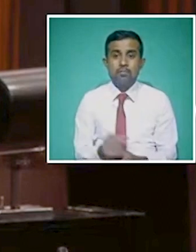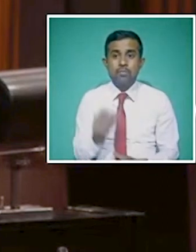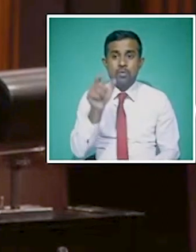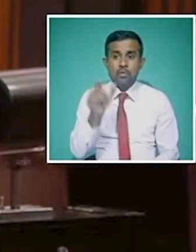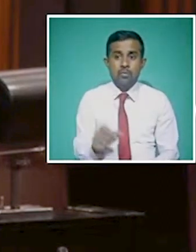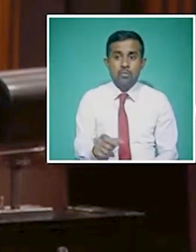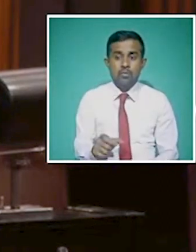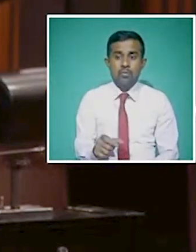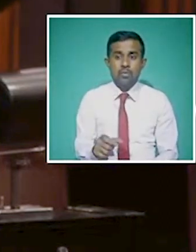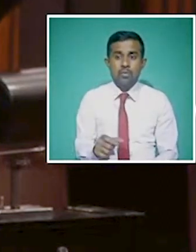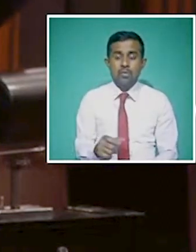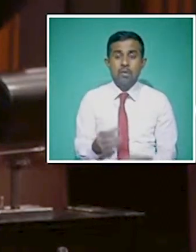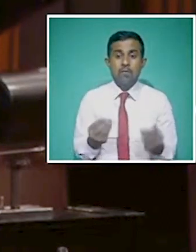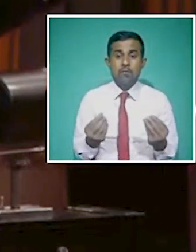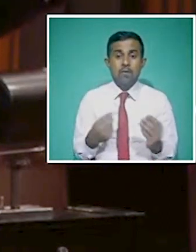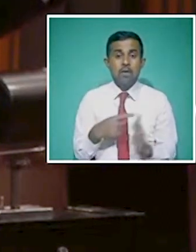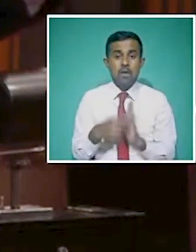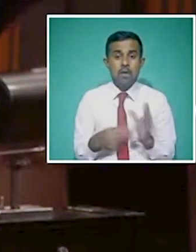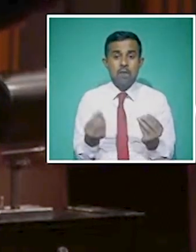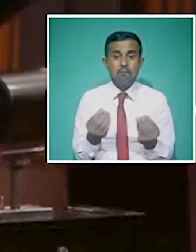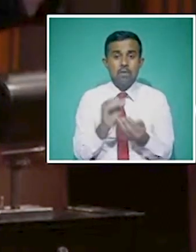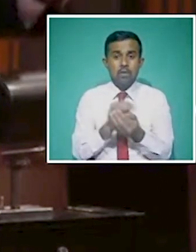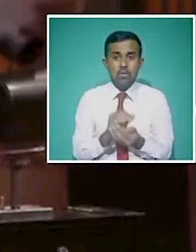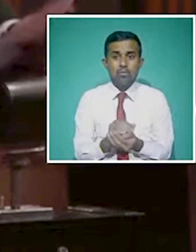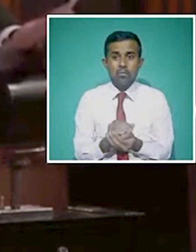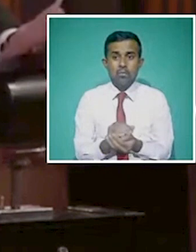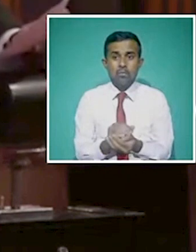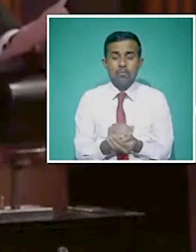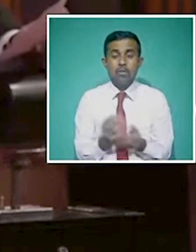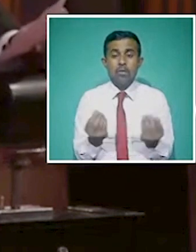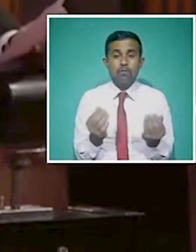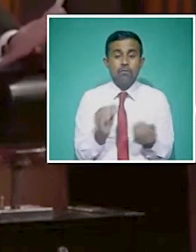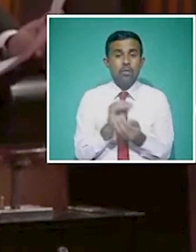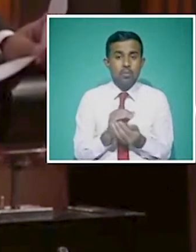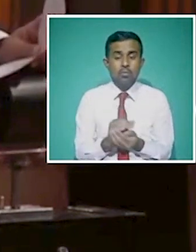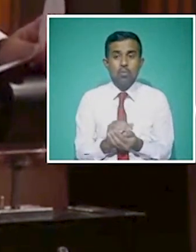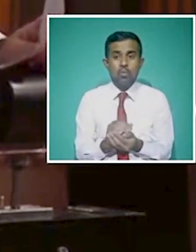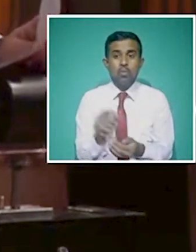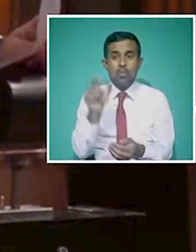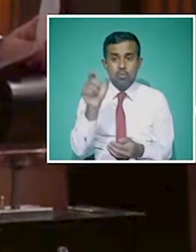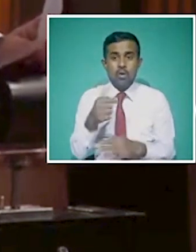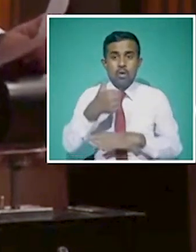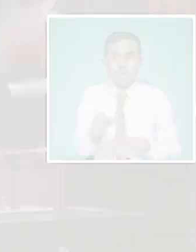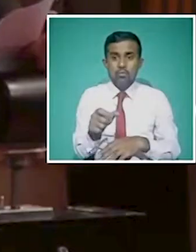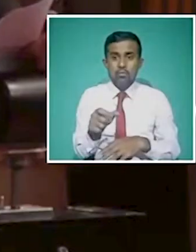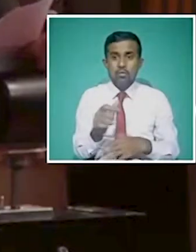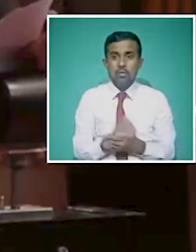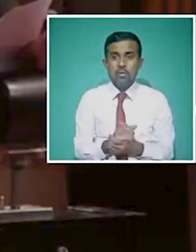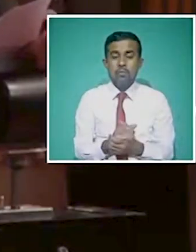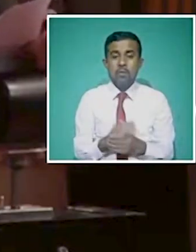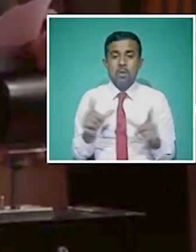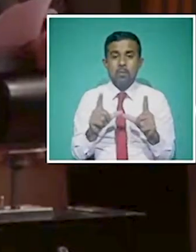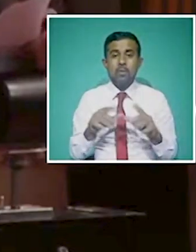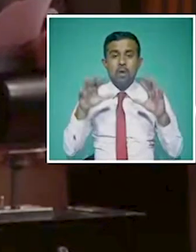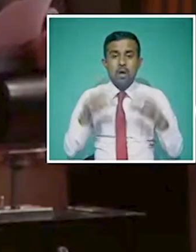පුද්ගලයා දැන් බලන්න මේ වැලි ලංකාවේ වැලි ආරක්ෂා කර කොන්ෆ්ලික්ට් ඔෆ් ඉන්ටරෙස්ට් වැලි ආරක්ෂා කරන්න ඕන පුද්ගලයා සභාපතිවරයා තමයි මේ පර්මිට්